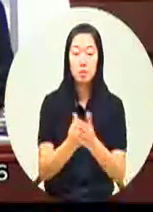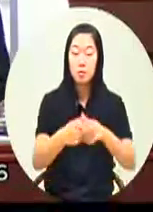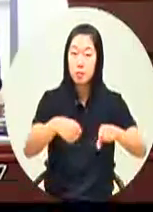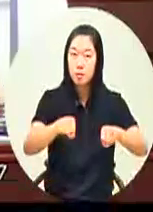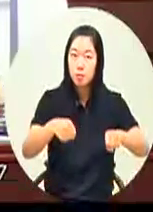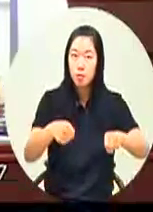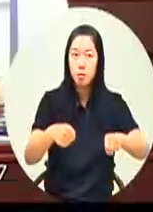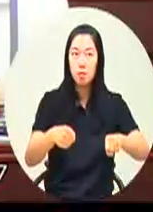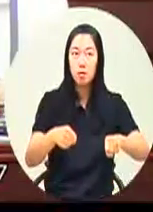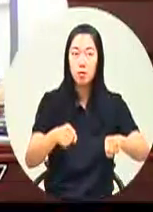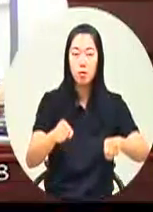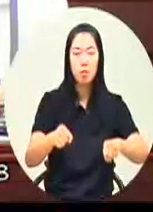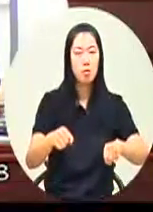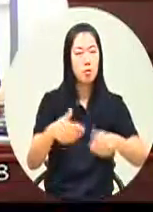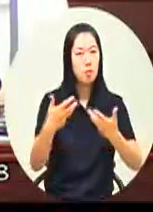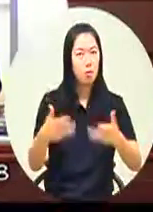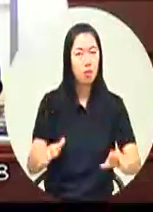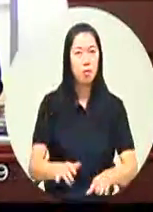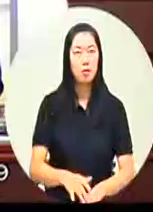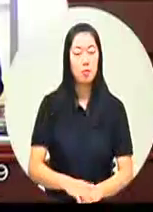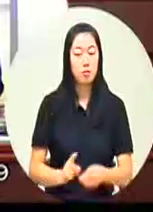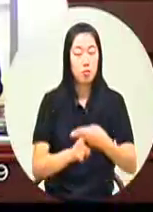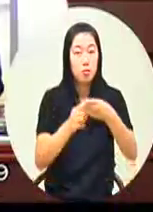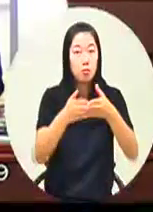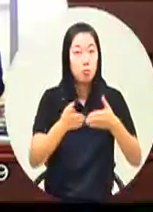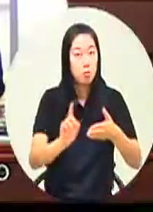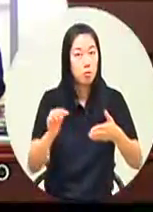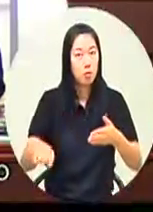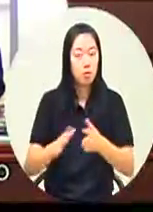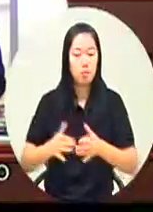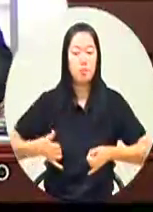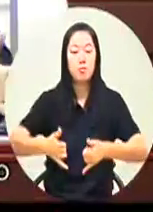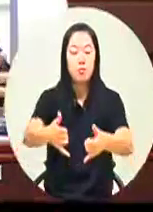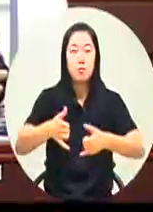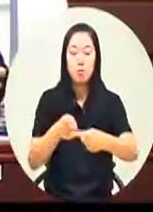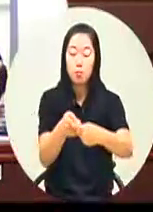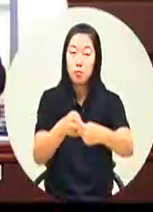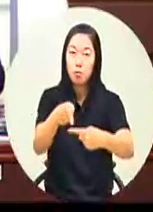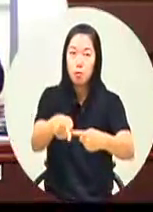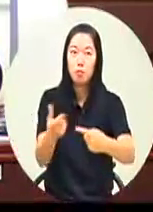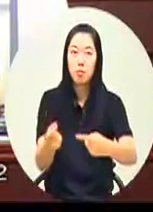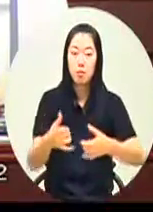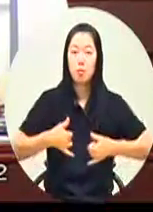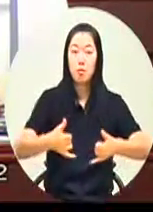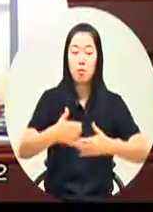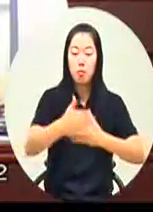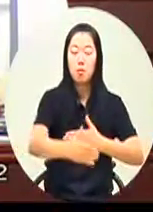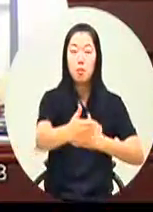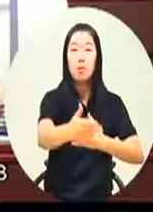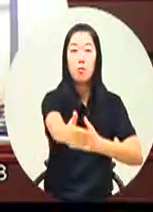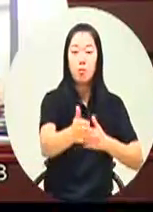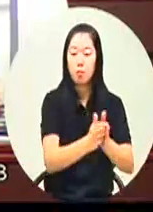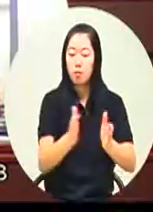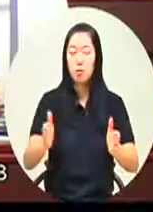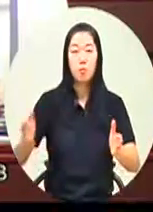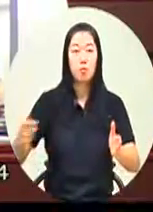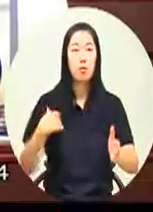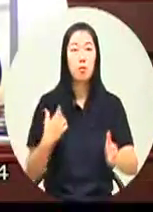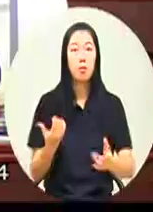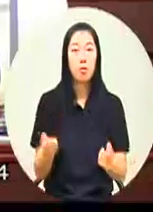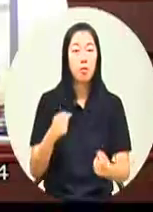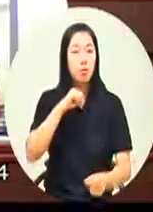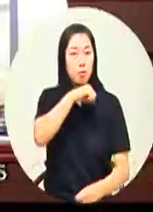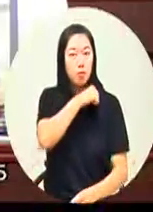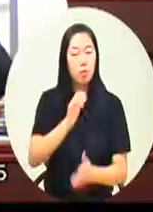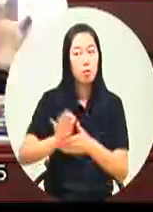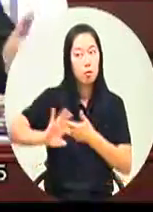托车 密集、哦， 这里面最主要的问题就在于那个路口，因为路段、哦、通常，像以我们台湾或是